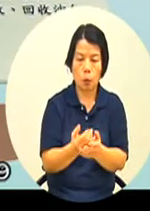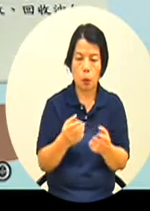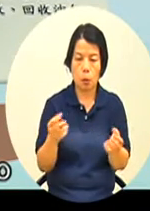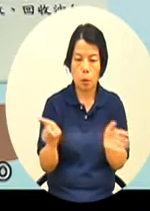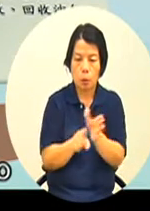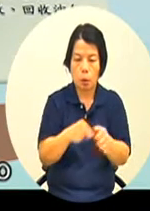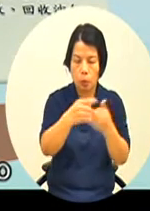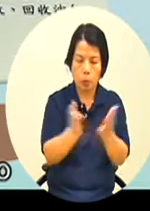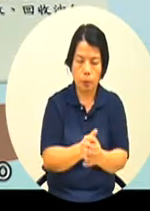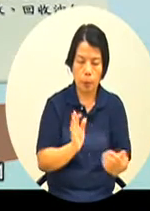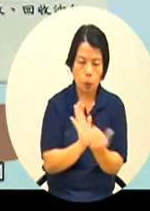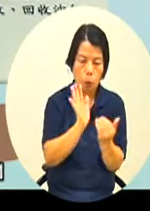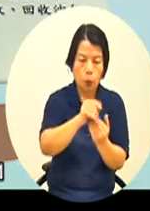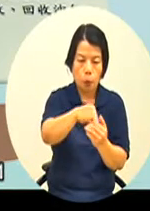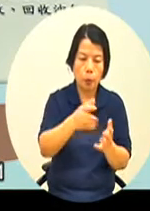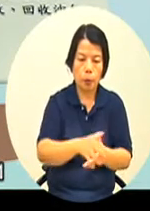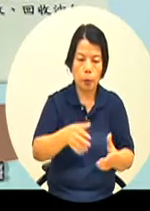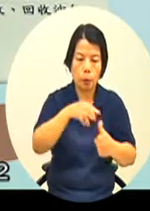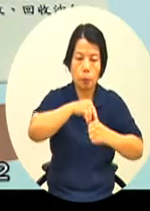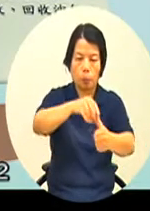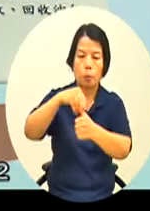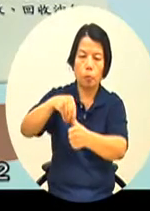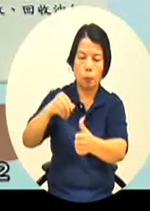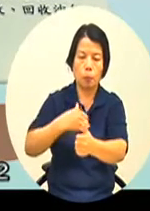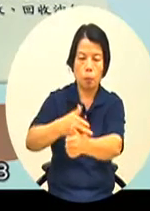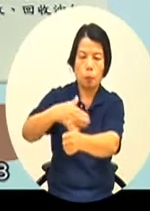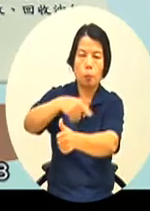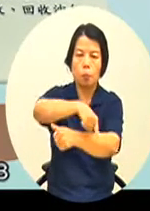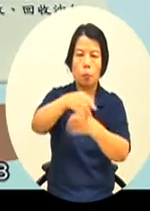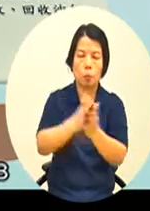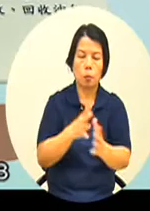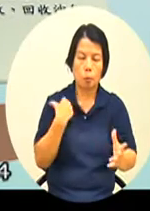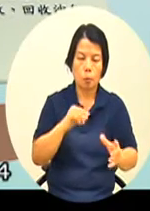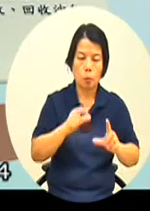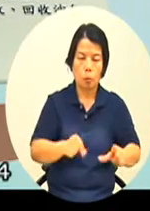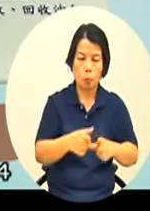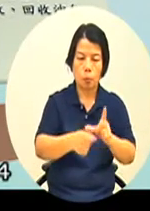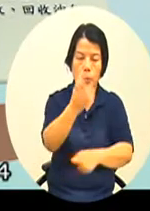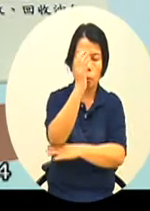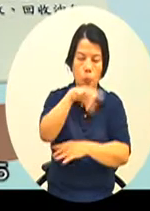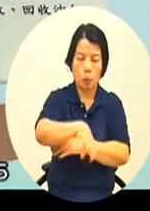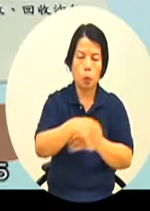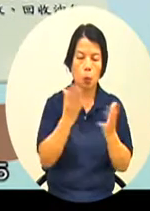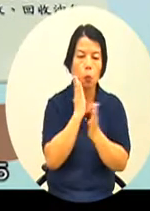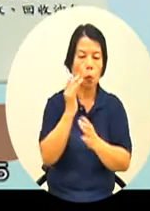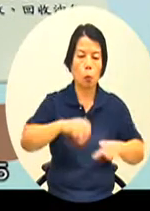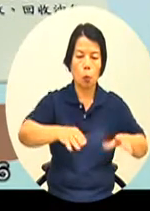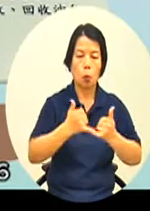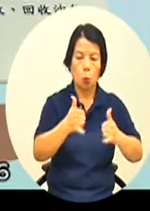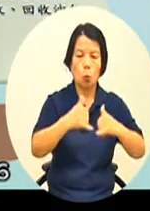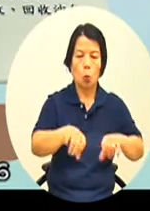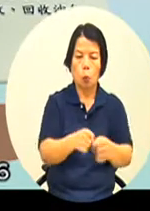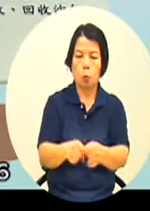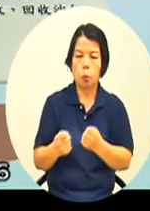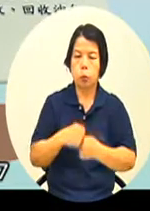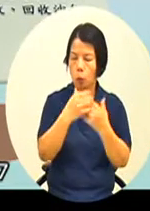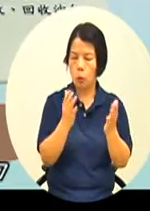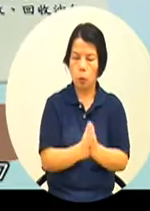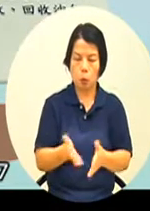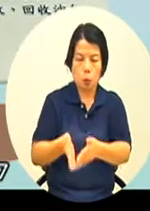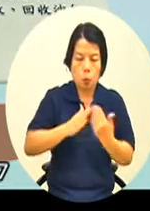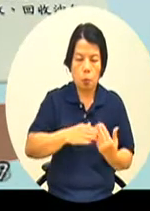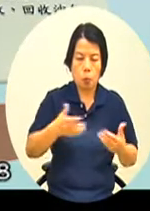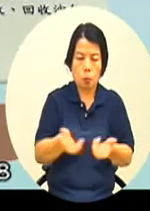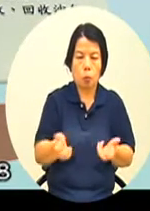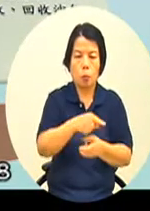行预防性的一个撤离。那我们也督导我们的公所查报在灾后我们的路面的坑洞以及复原的状况，同时我们也